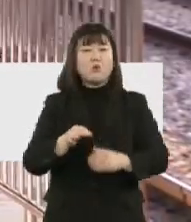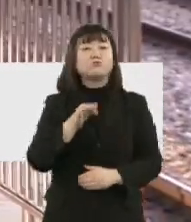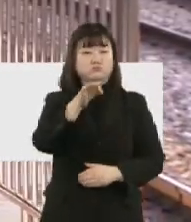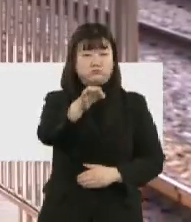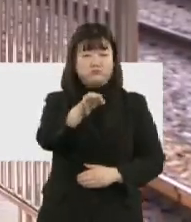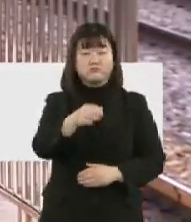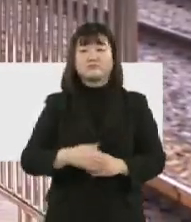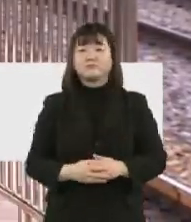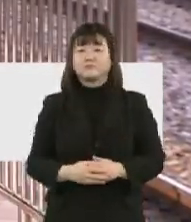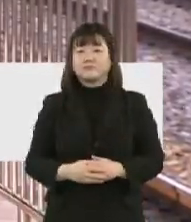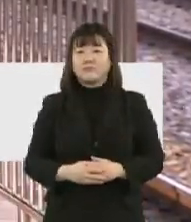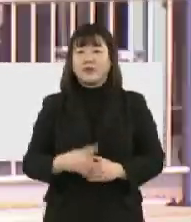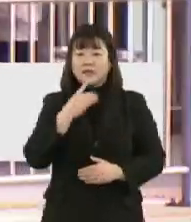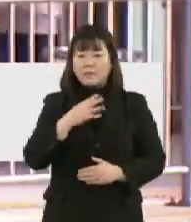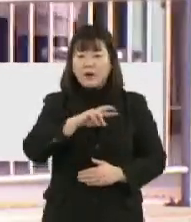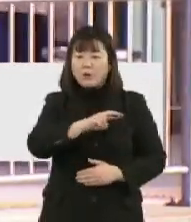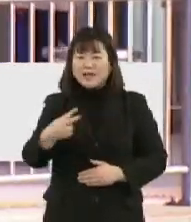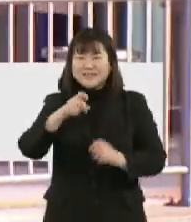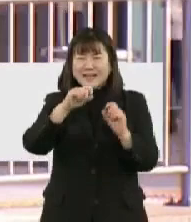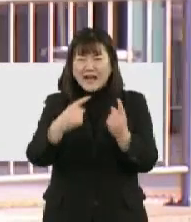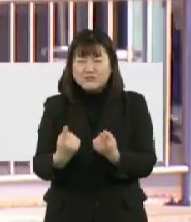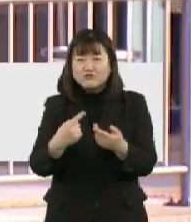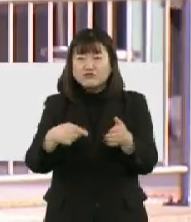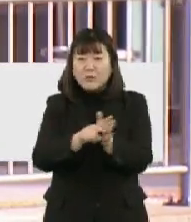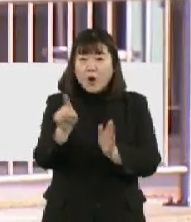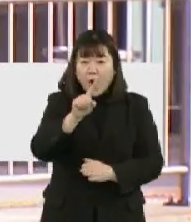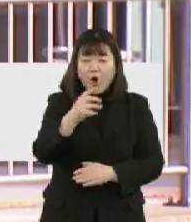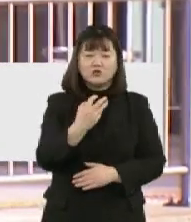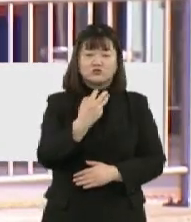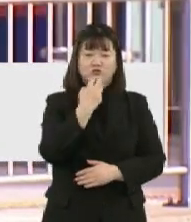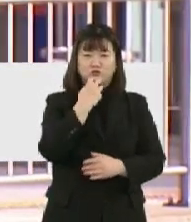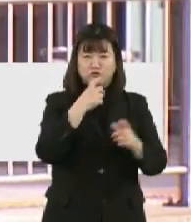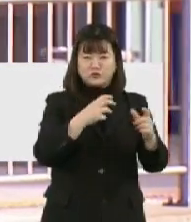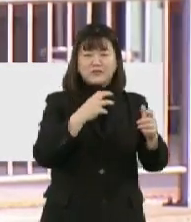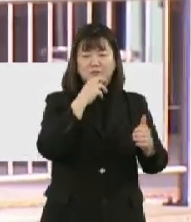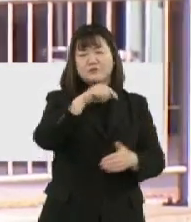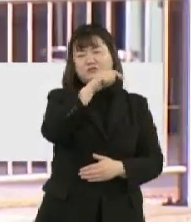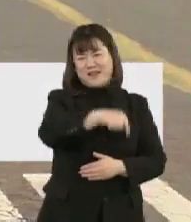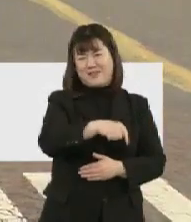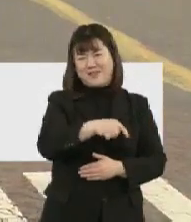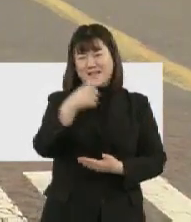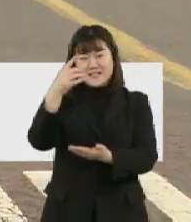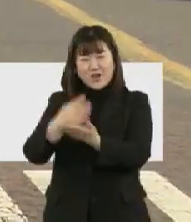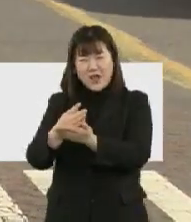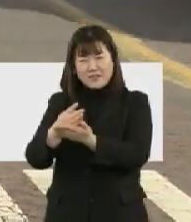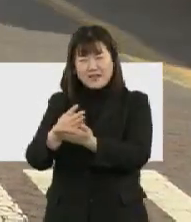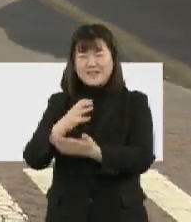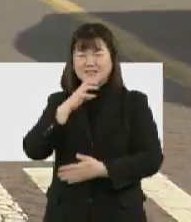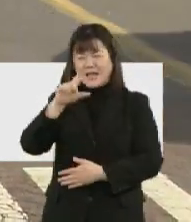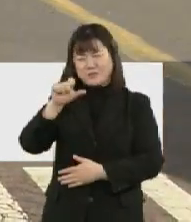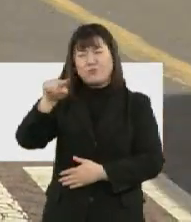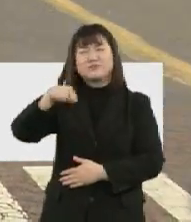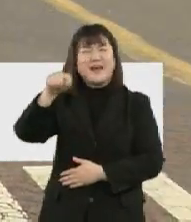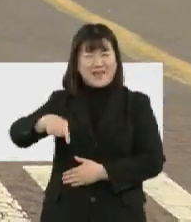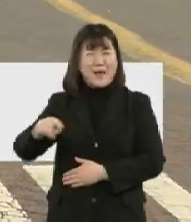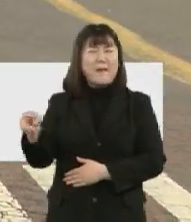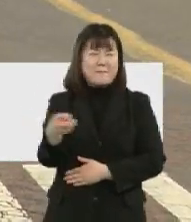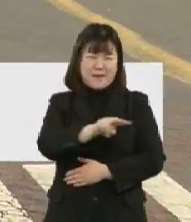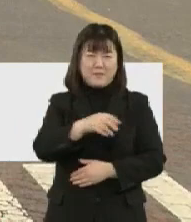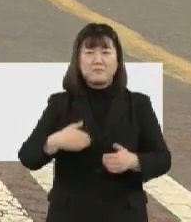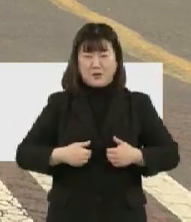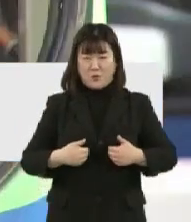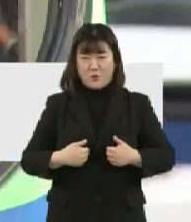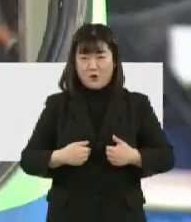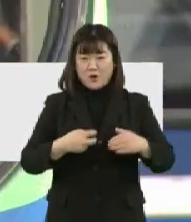내면 됩니다 다만 환승 할인을 받기 위해선 수도권 에선 30분 이내 천안 에선 45분이 4 갈아 타야